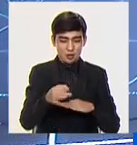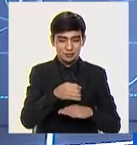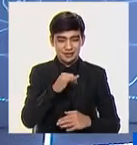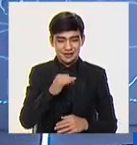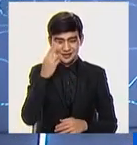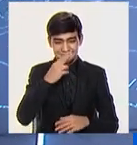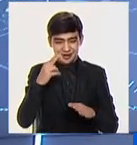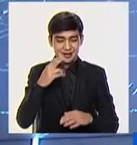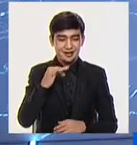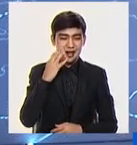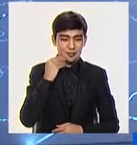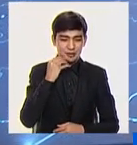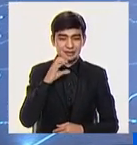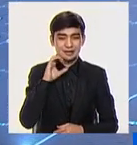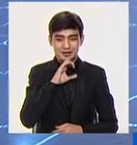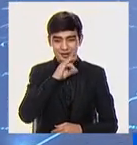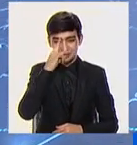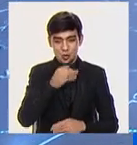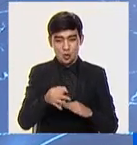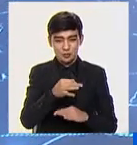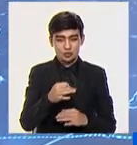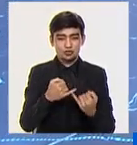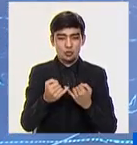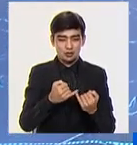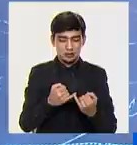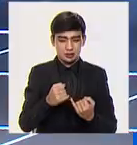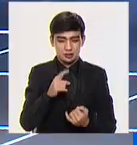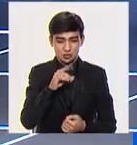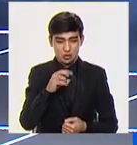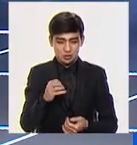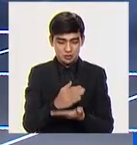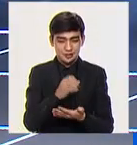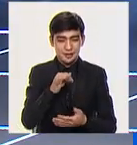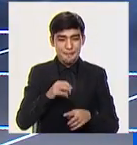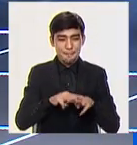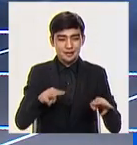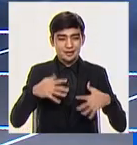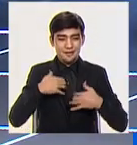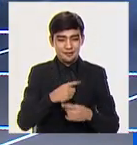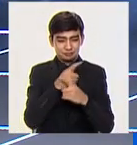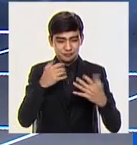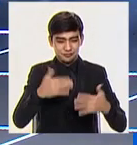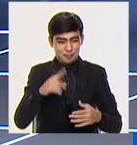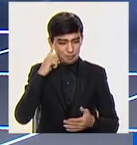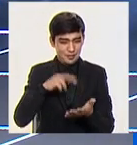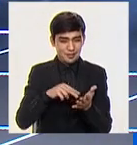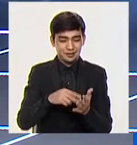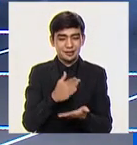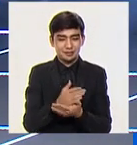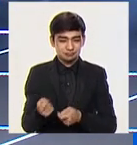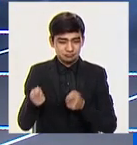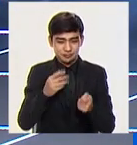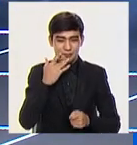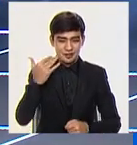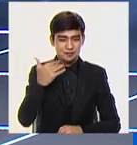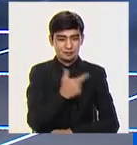а Нур-Султан, Алматы и Северо-Казахстанская область в желтой зоне. В Минздраве сообщили, что планируют доставить в страну